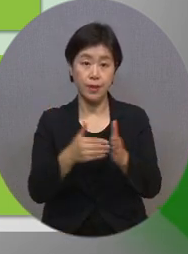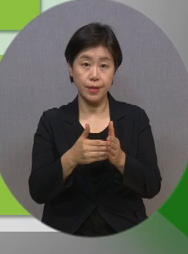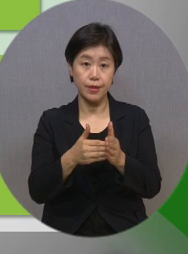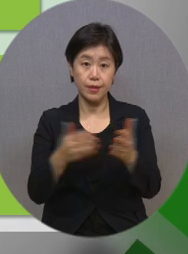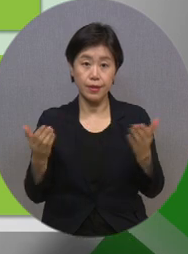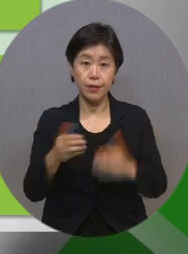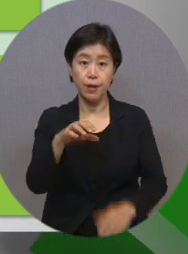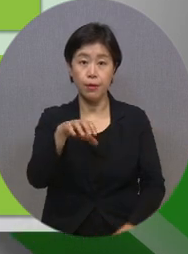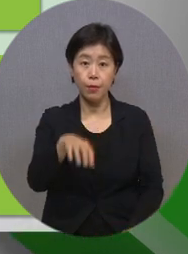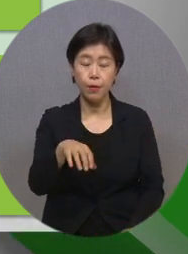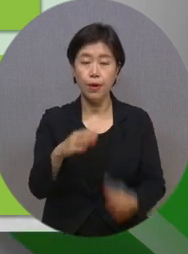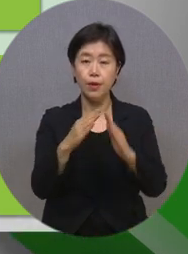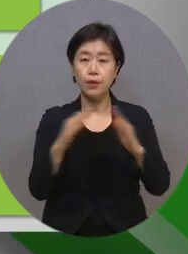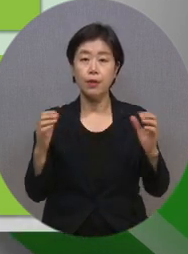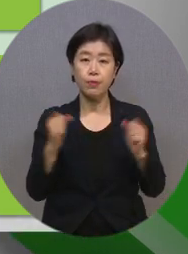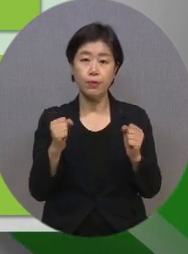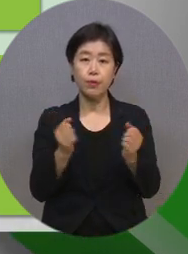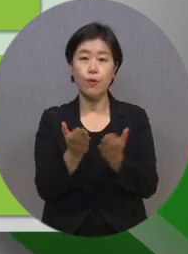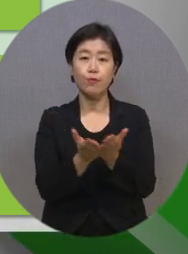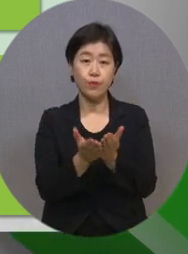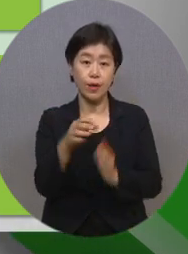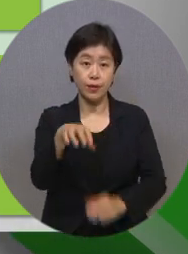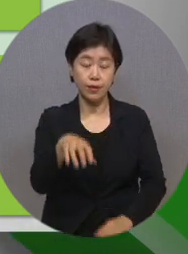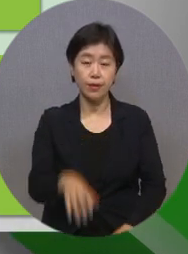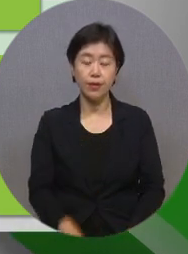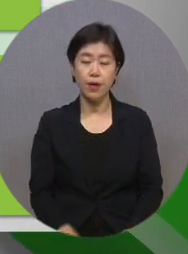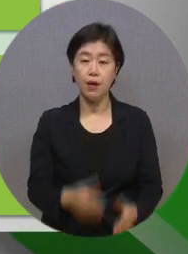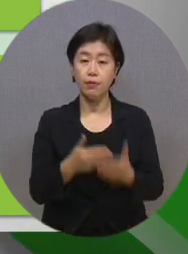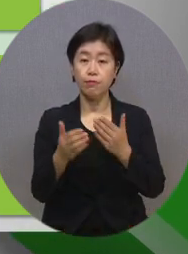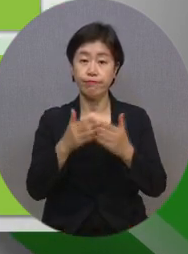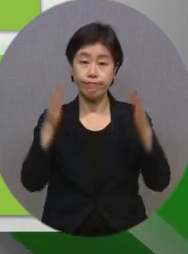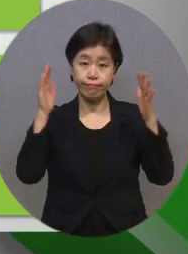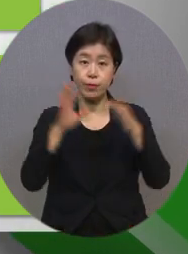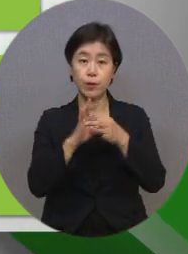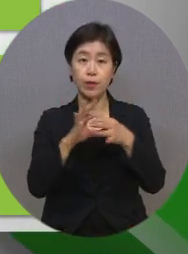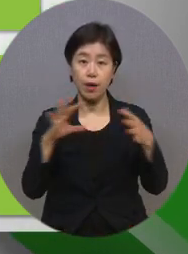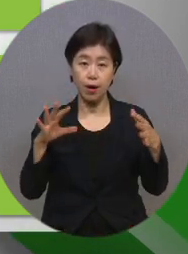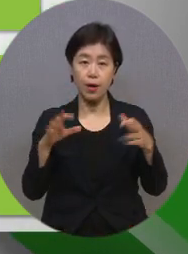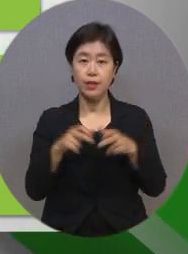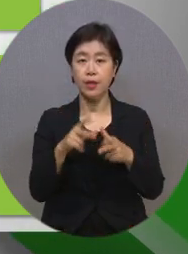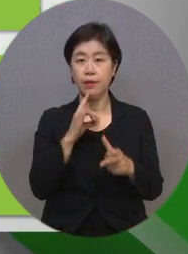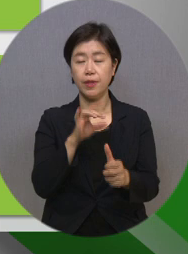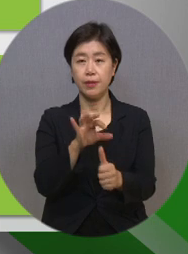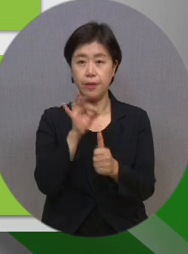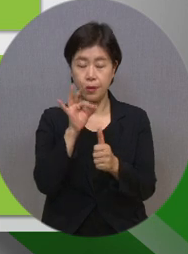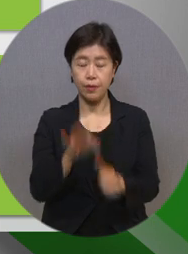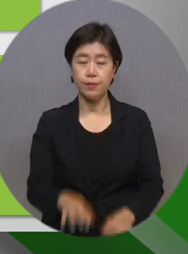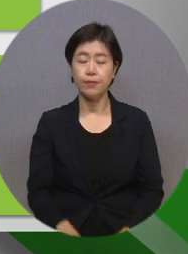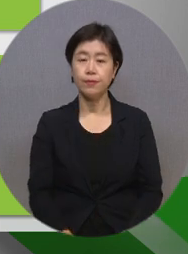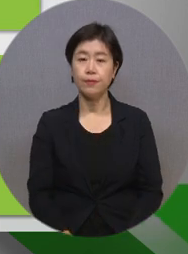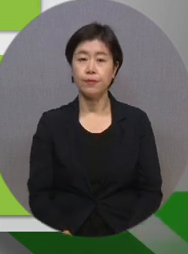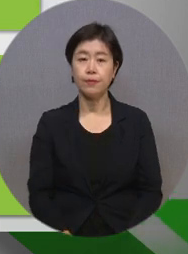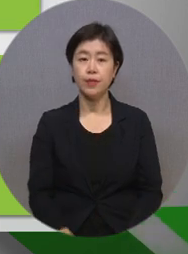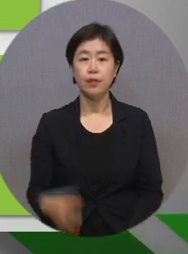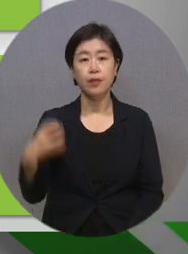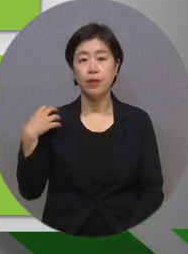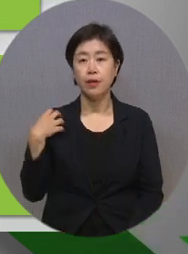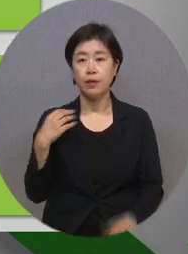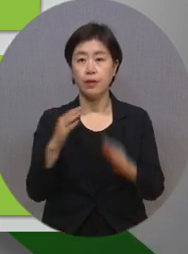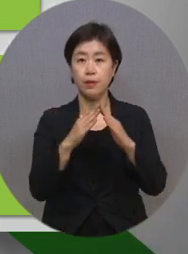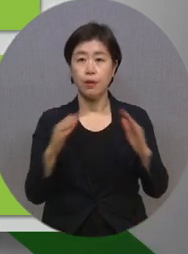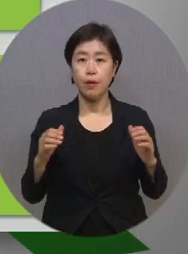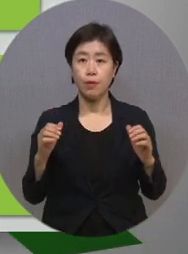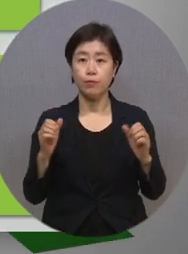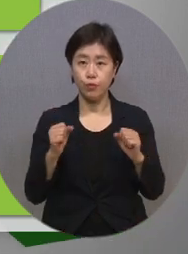전북 군산시입니다. 경력과 학력은 무관하며 장애인만 채용합니다. 담당 지사는